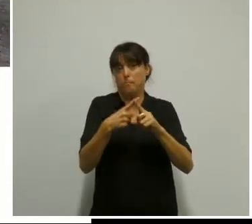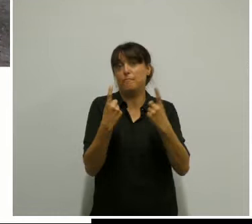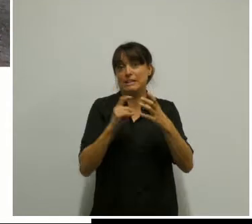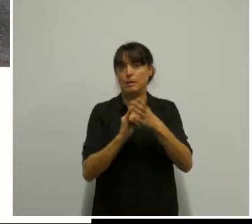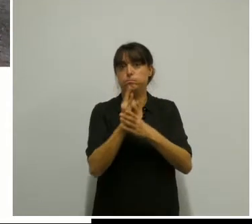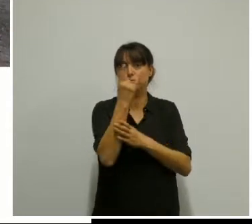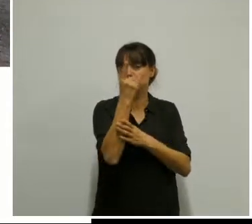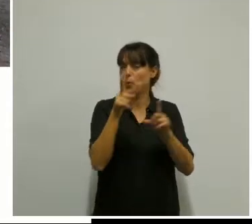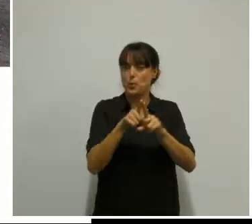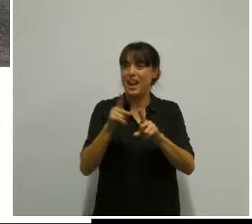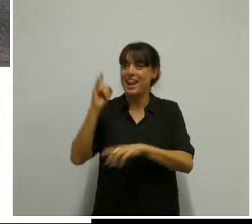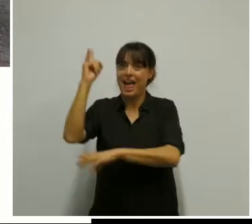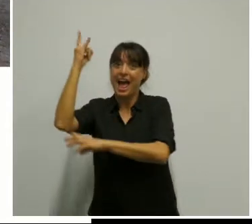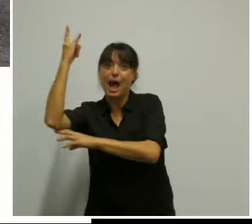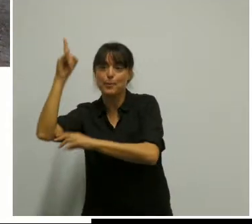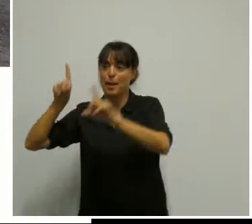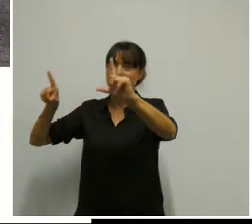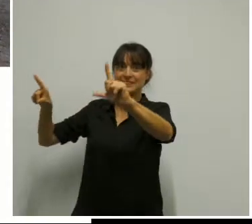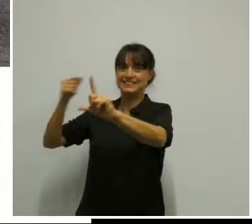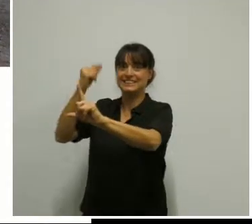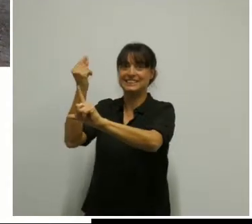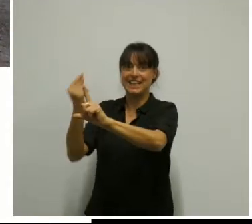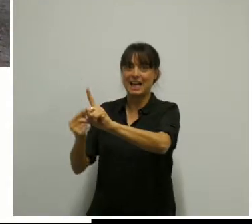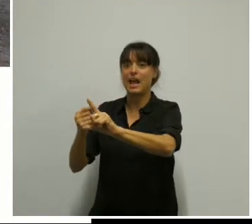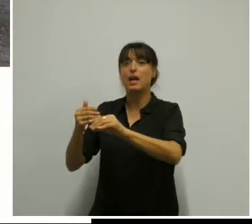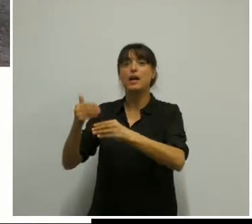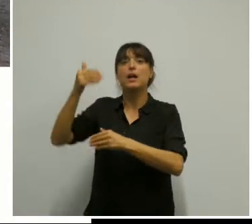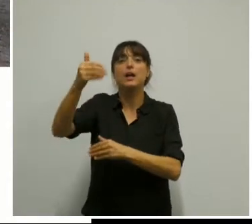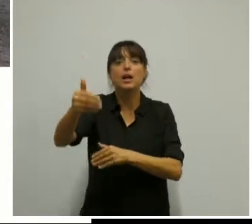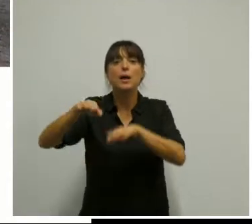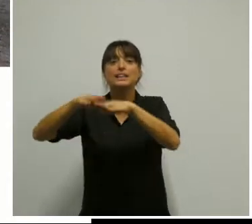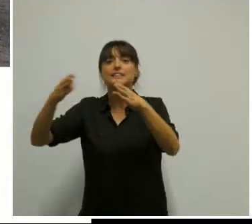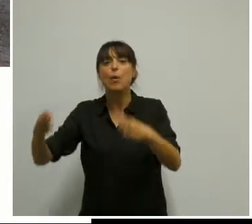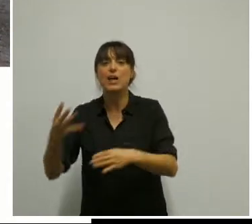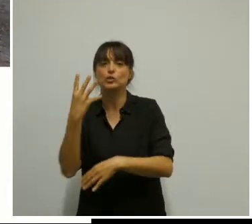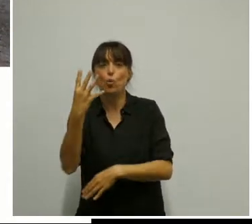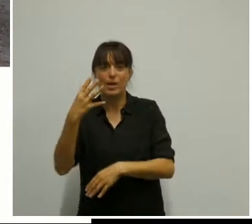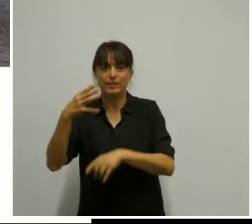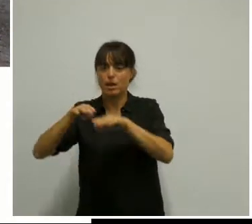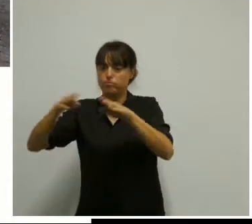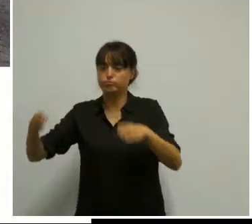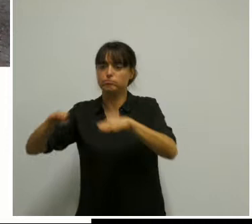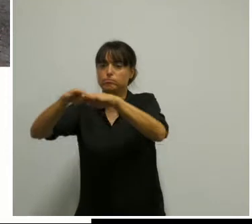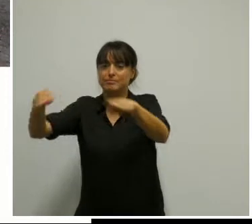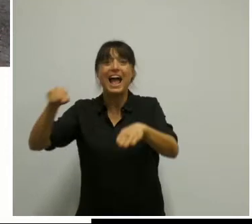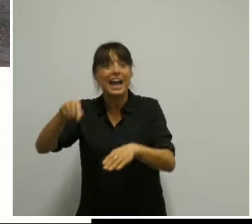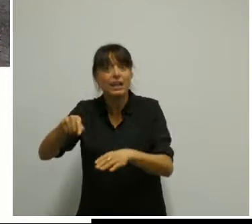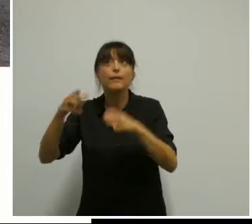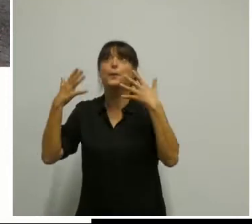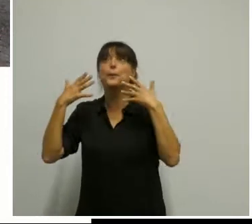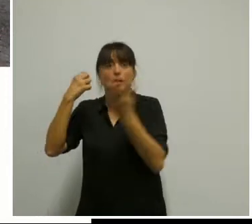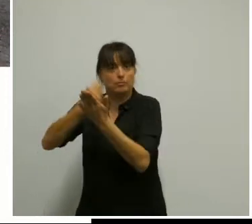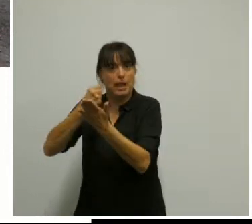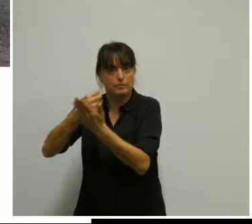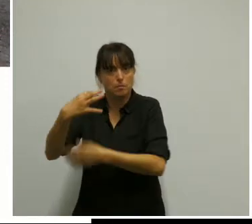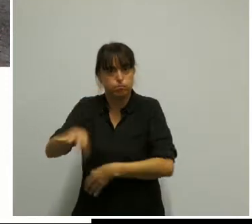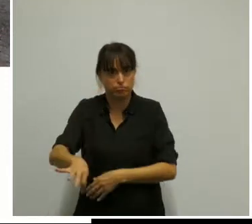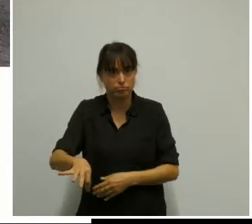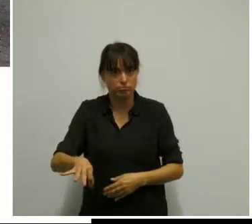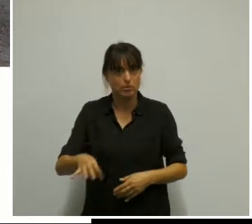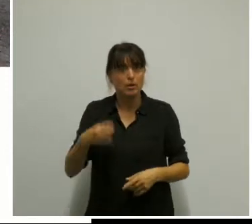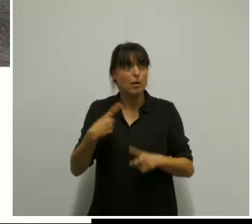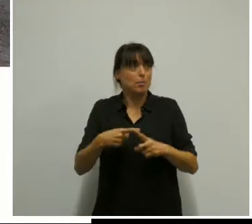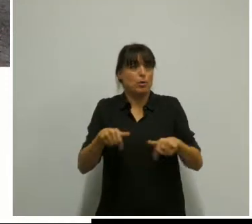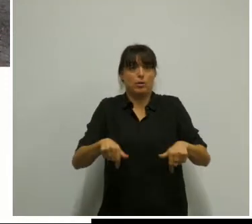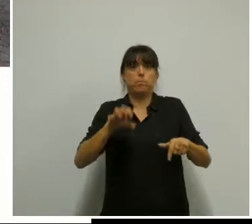àgora, que hi ha una pissarra, i hi ha quatre taules a la qual pot treballar tota una classe. Val? I aquí fem classes a l'aire lliure, perquè el nostre